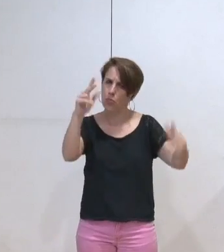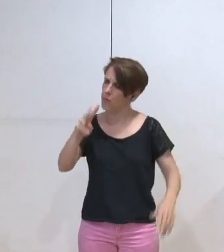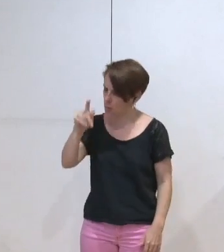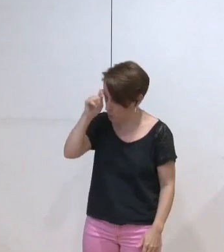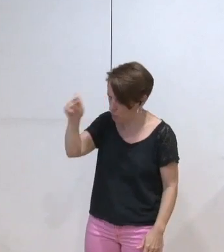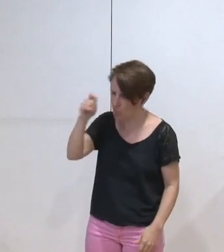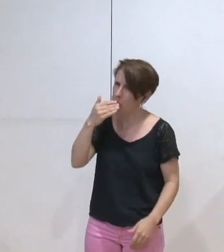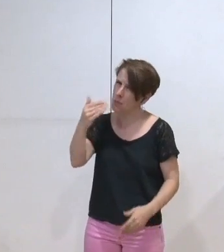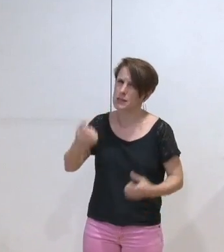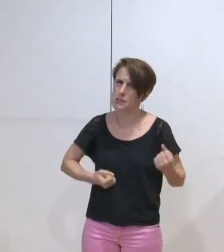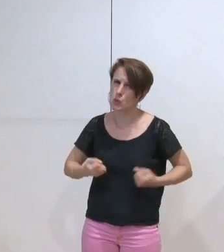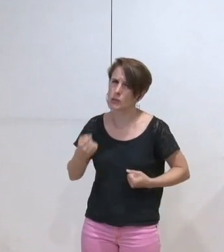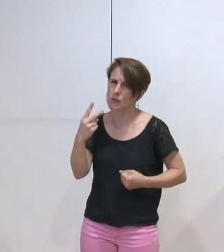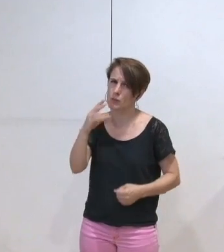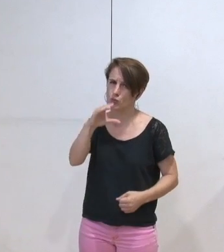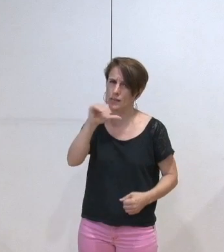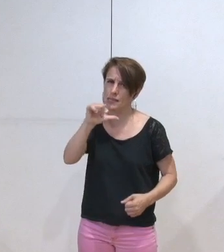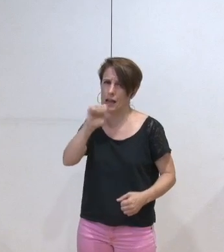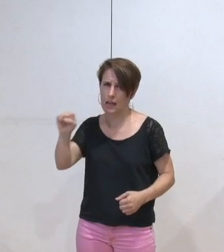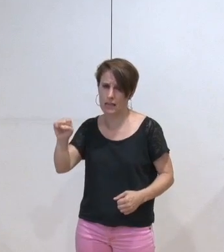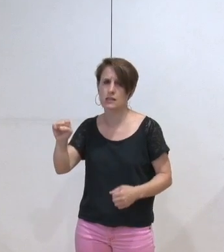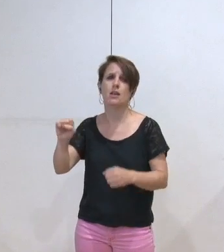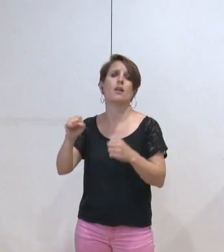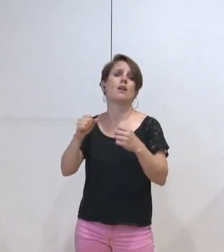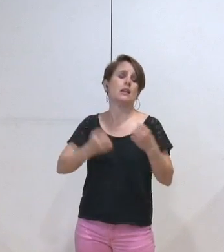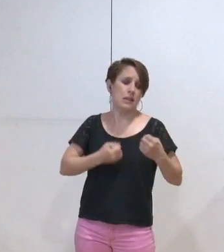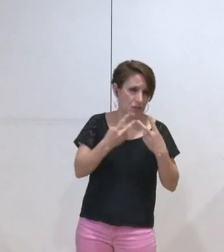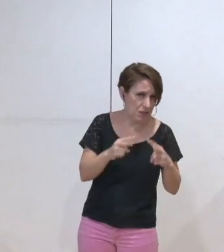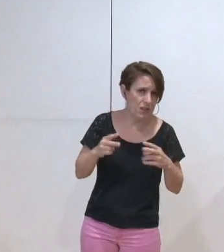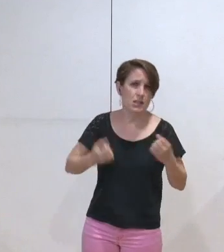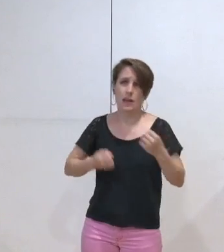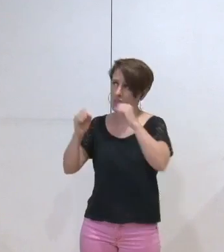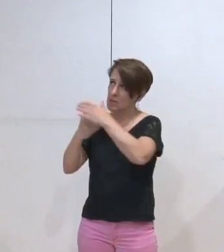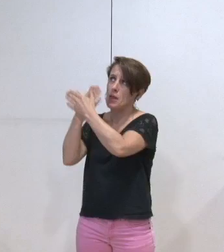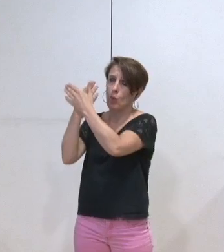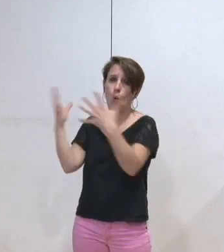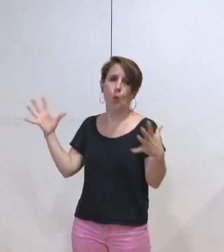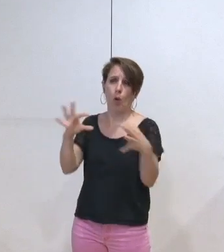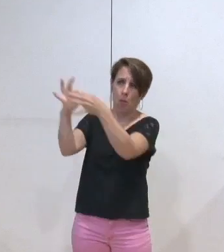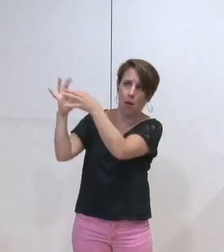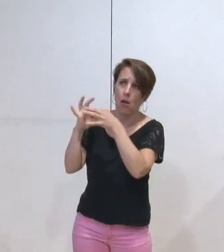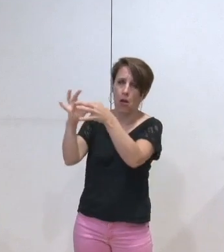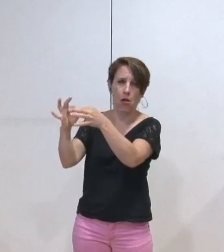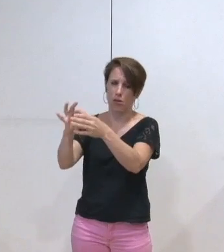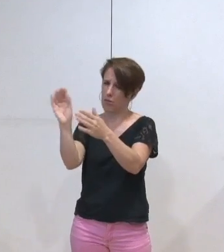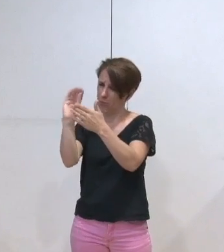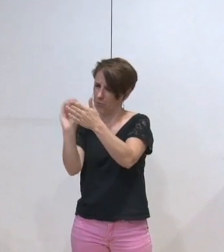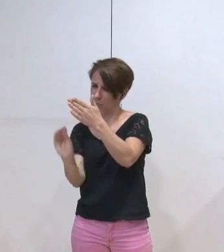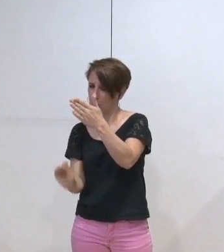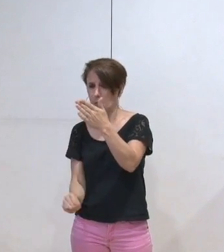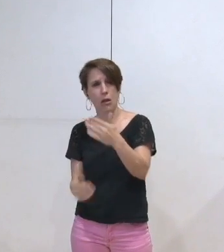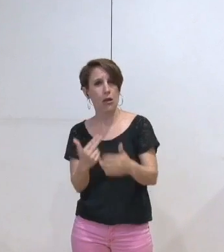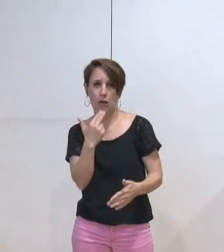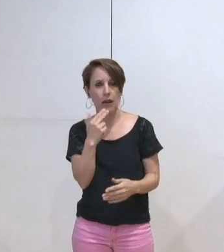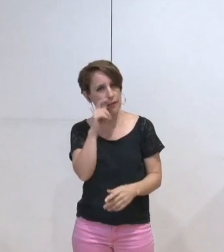tous ceux qui les aident à la ville à la métropole dans les associations et autres parce que nous avons vraiment là-dessus une une qualité d'analyse et d'expertise